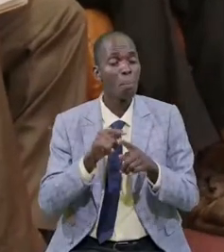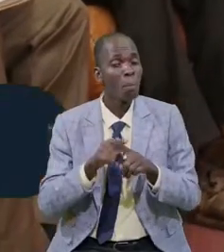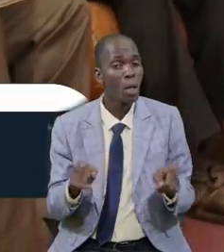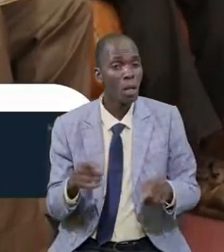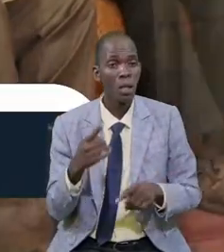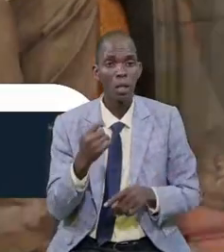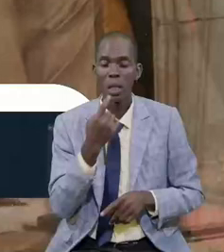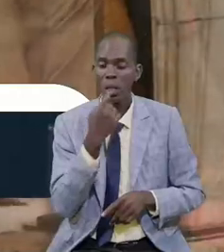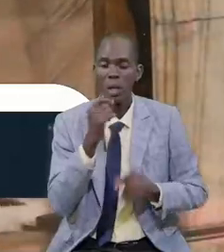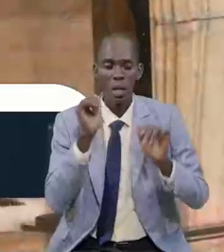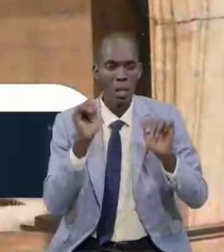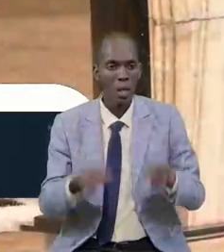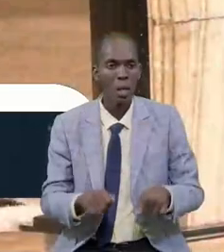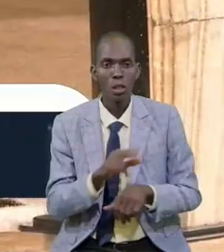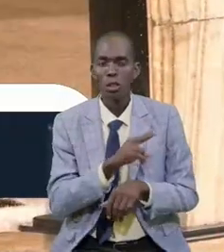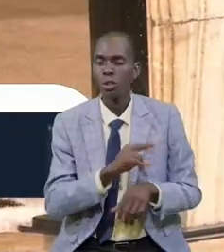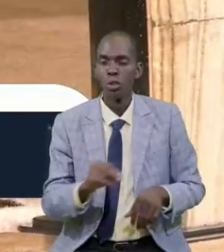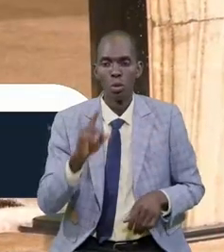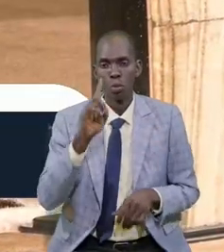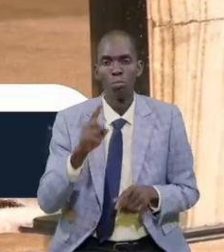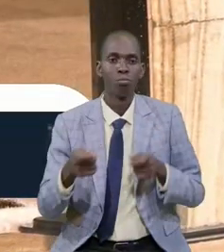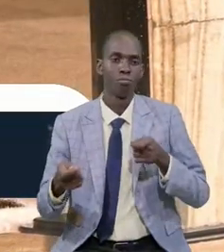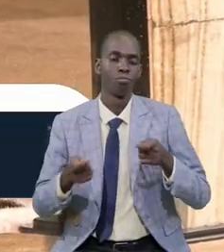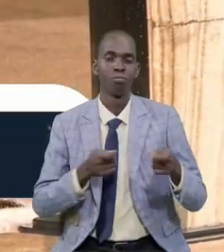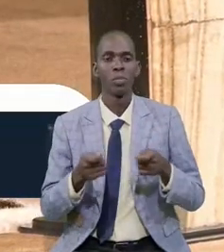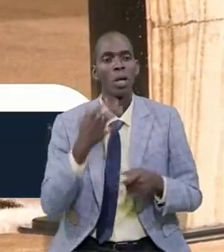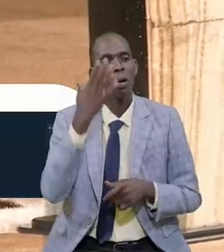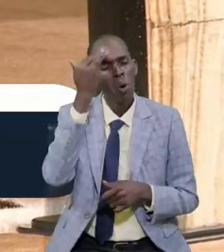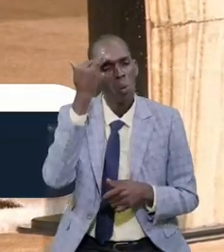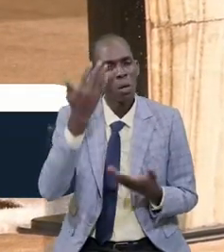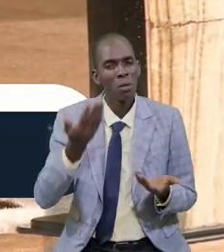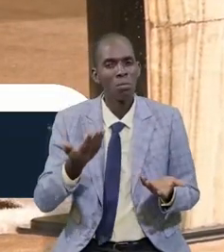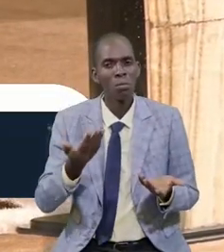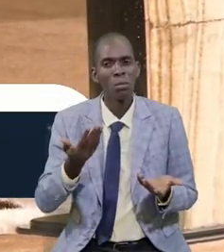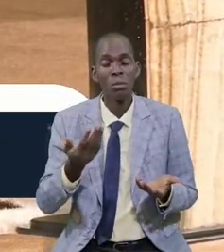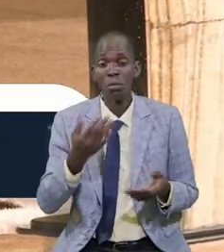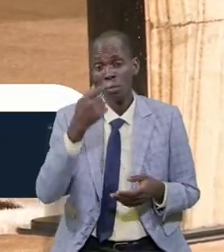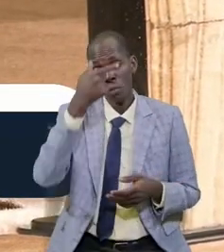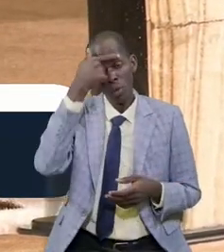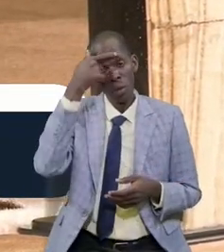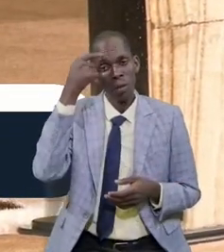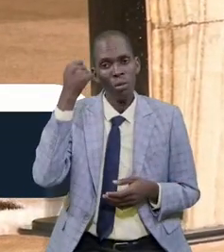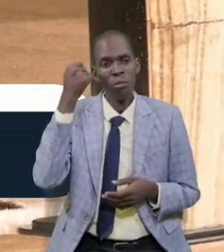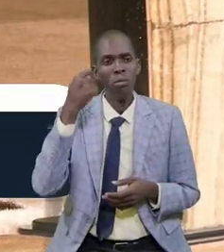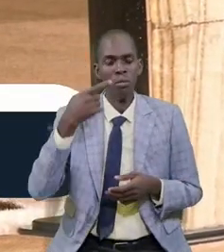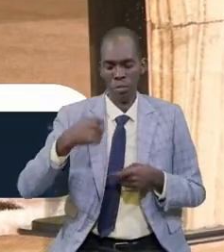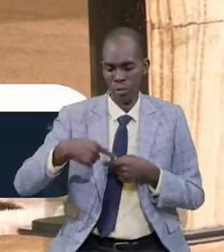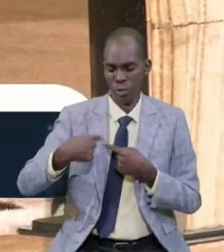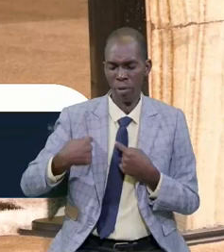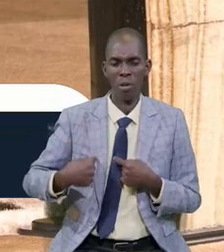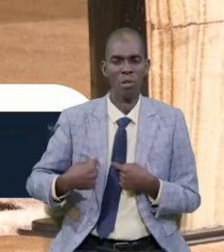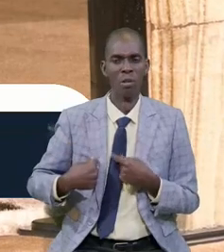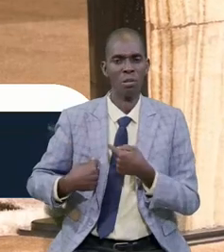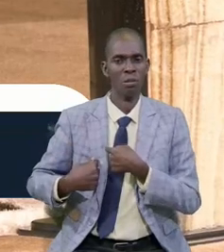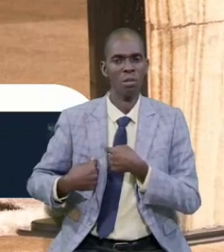langue, aucun homme ne peut la dompter. » Pourquoi? Oui, parce que le